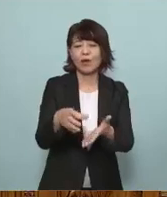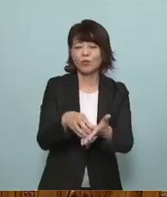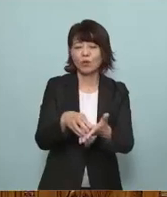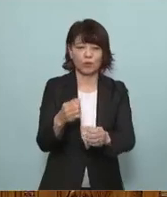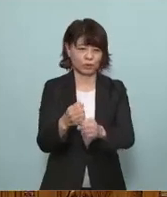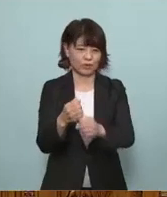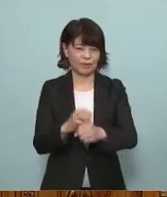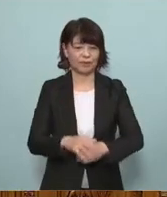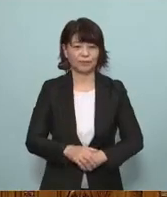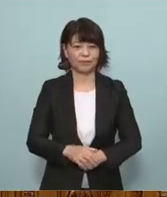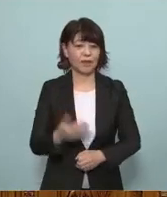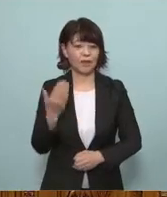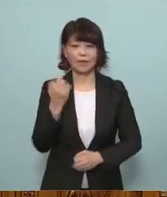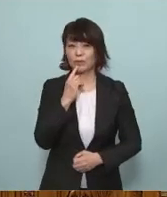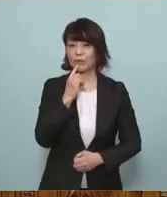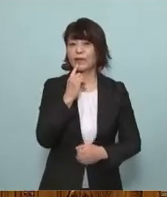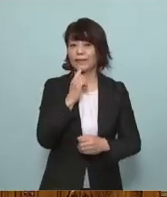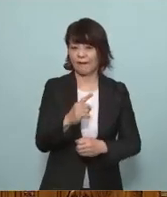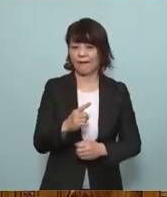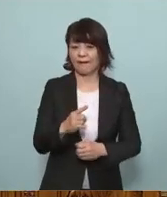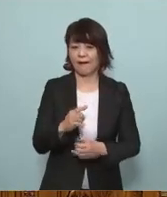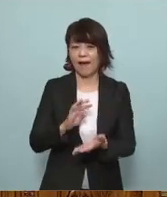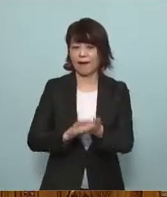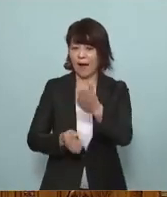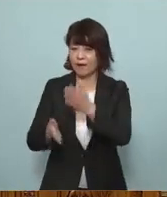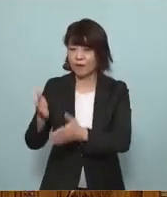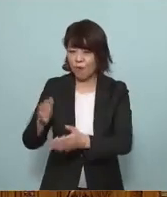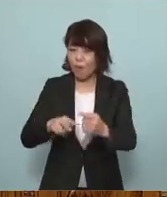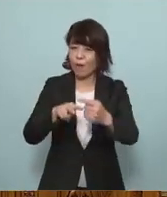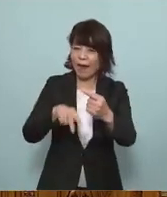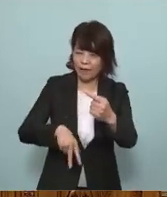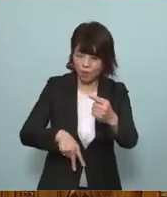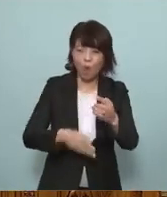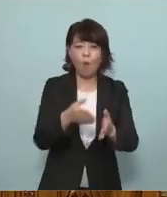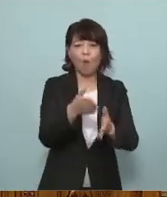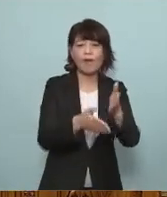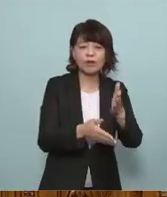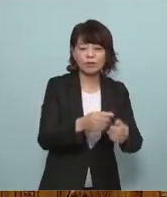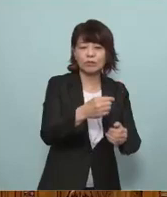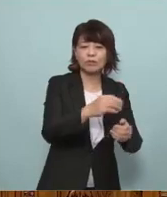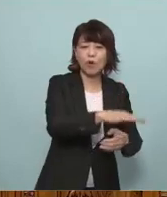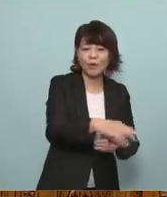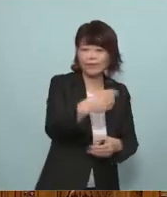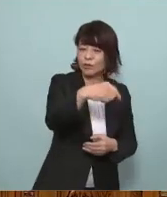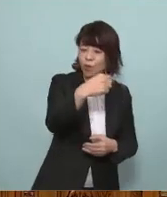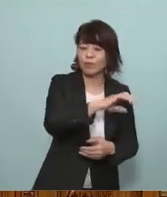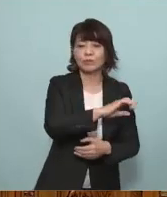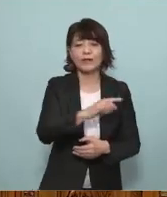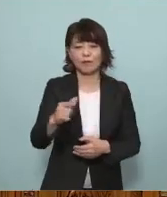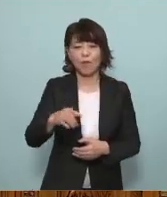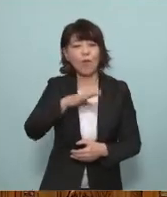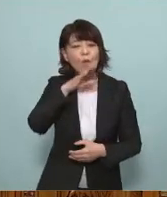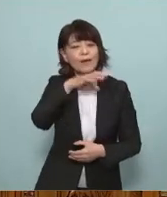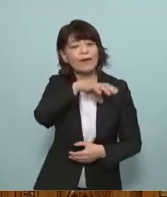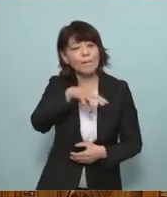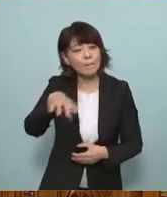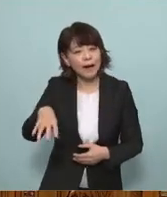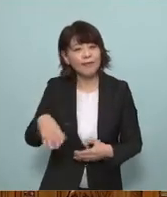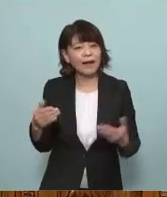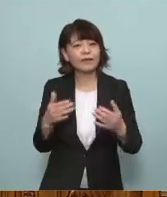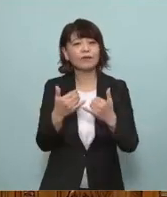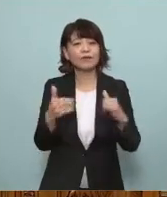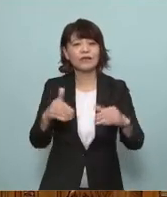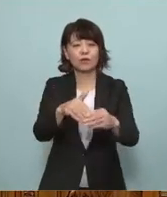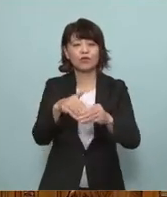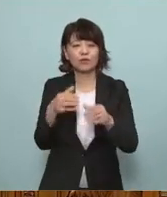ります。先ほども述べた、看護、介護、保育、幼児教育などの現場で働く方々の